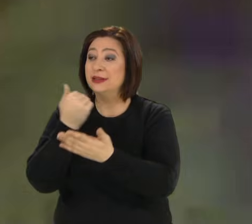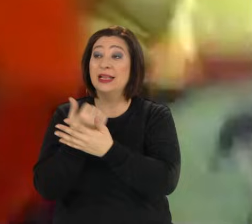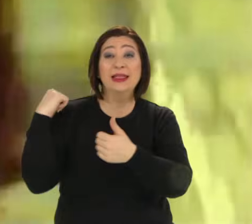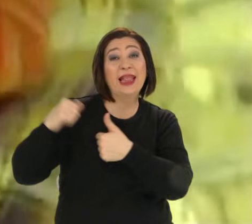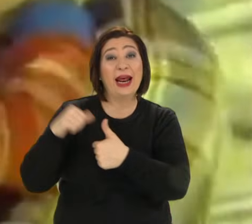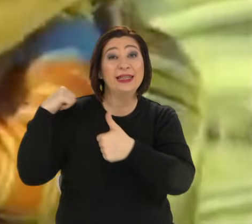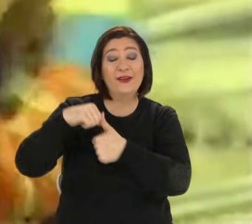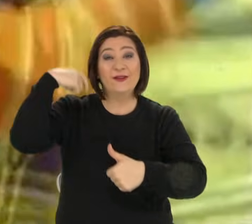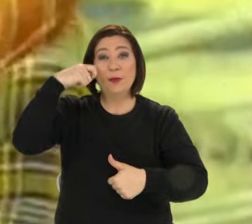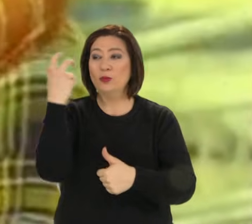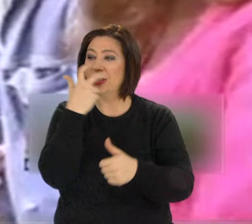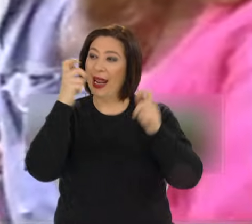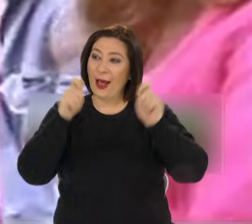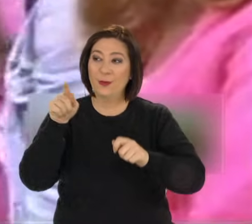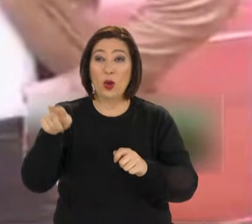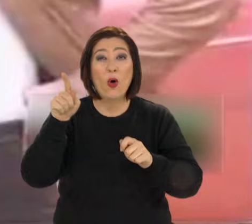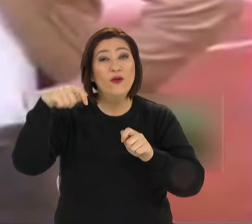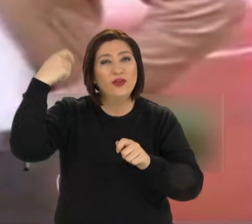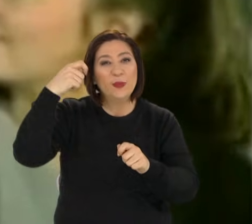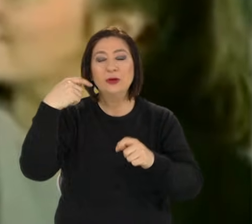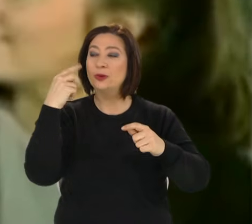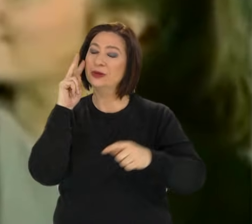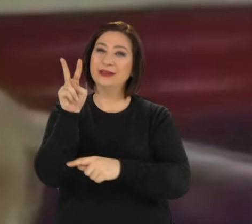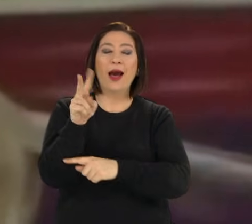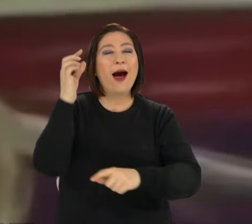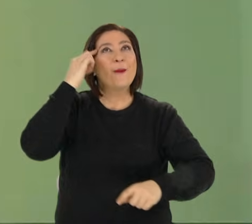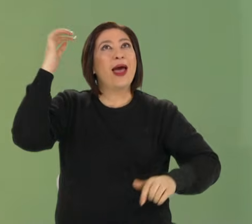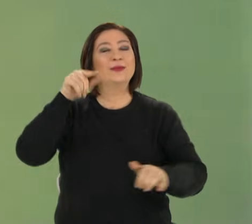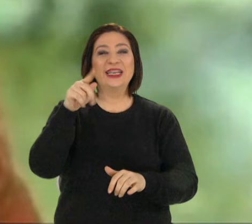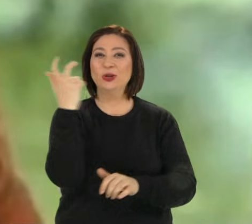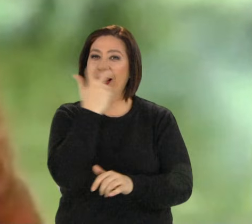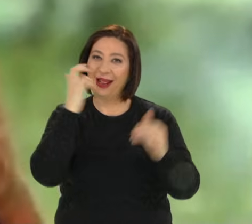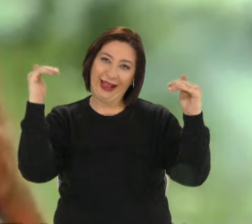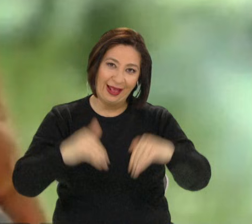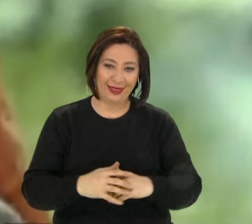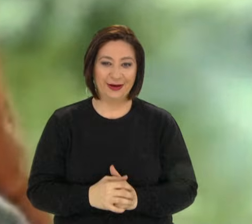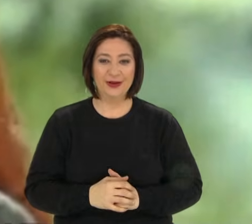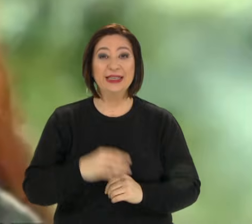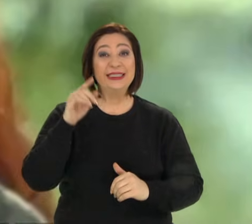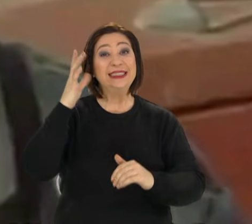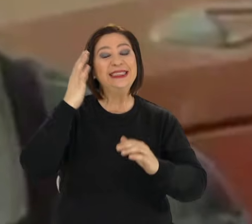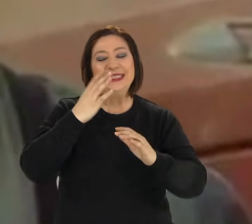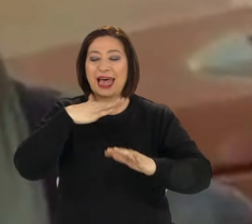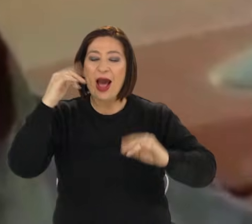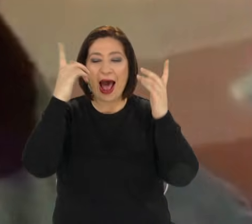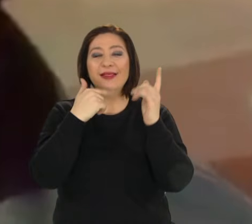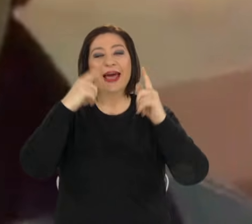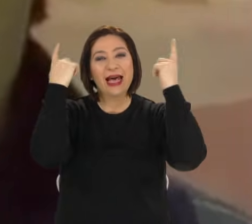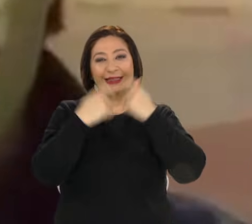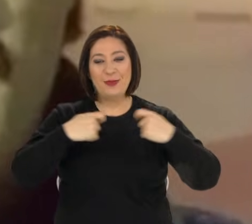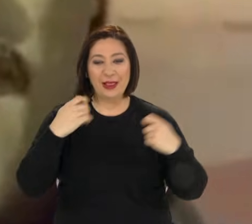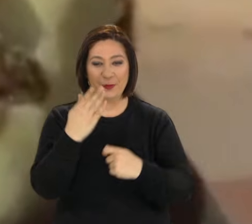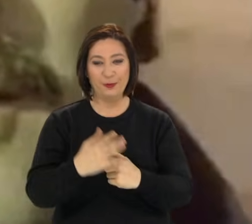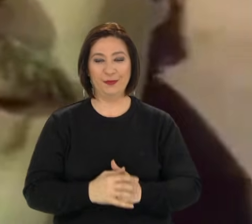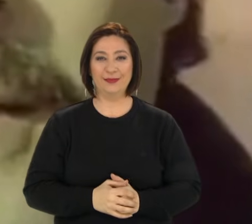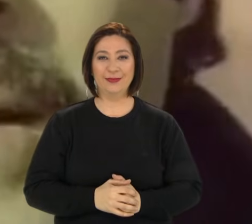izlediğimiz filmlerin müziklerini yaptın. O filmleri anarken aklımıza hep senin şarkıların geldi. Selvi Boylum Al Yazmalım.